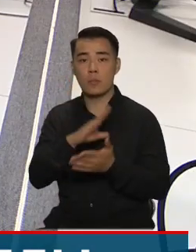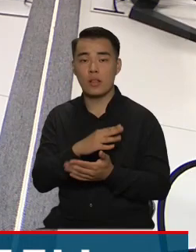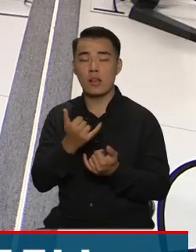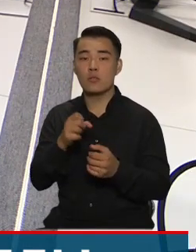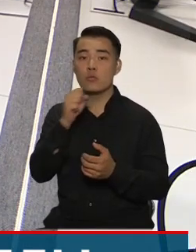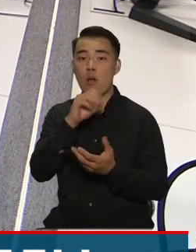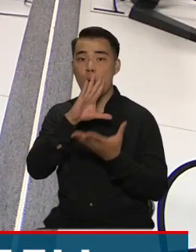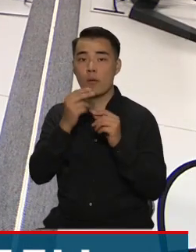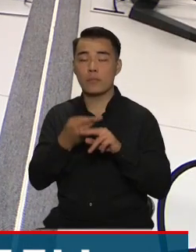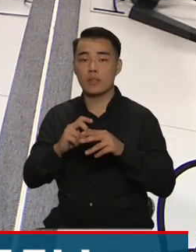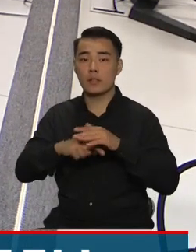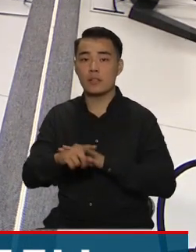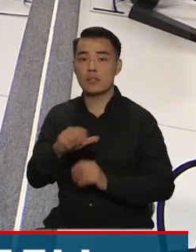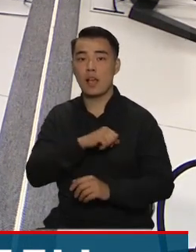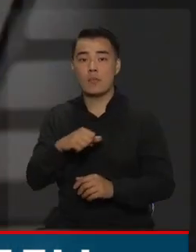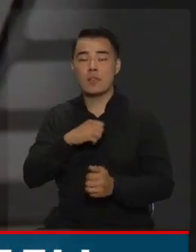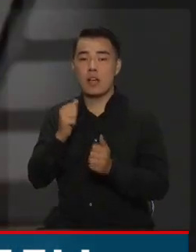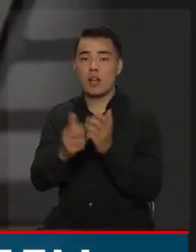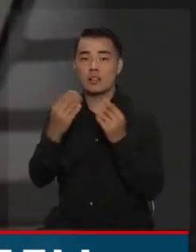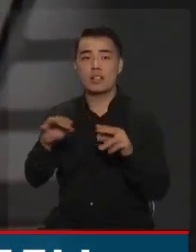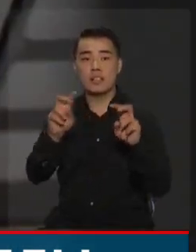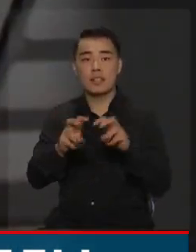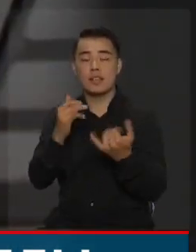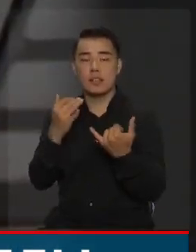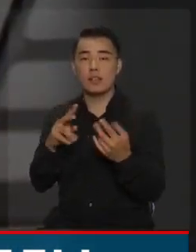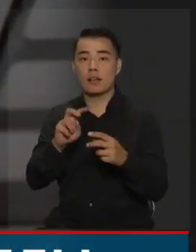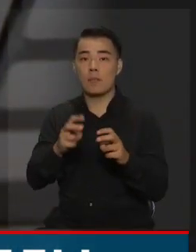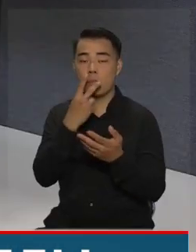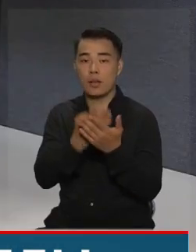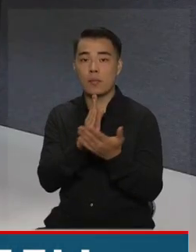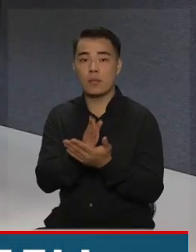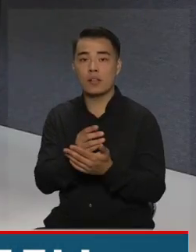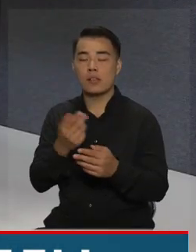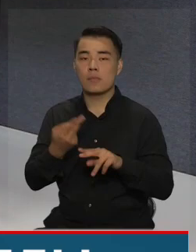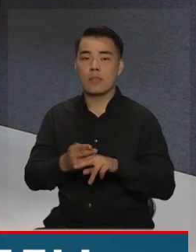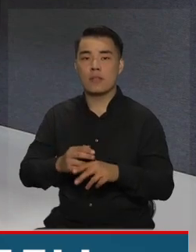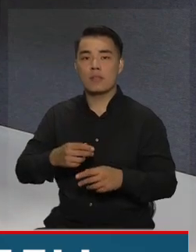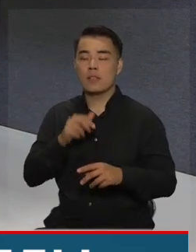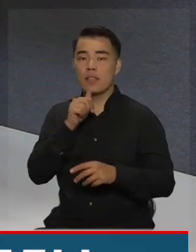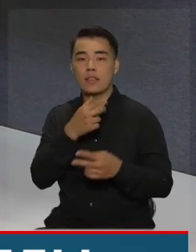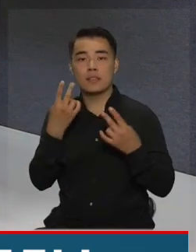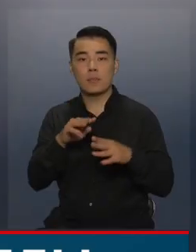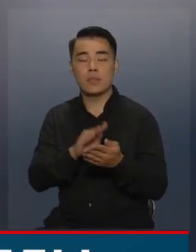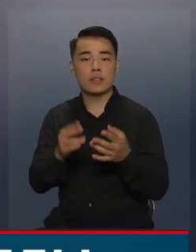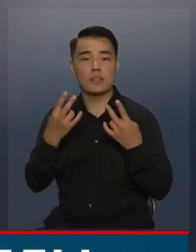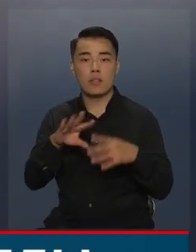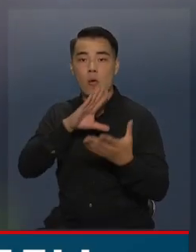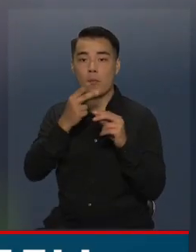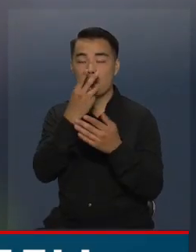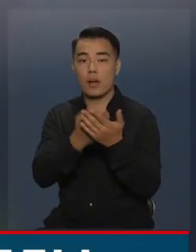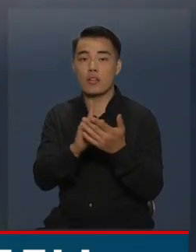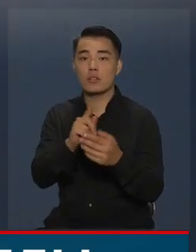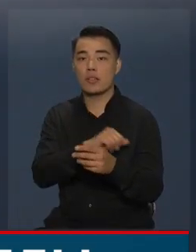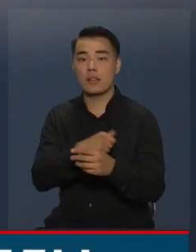Журналистика қоғамның күре тамыры. Ол үнемі ізденіс пен табандылықты талап етеді. Демек, жалықпай жазу керек. Бірақ сылдыр сөзді сапырып емес, саралап